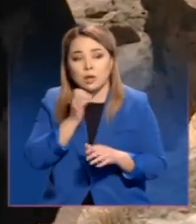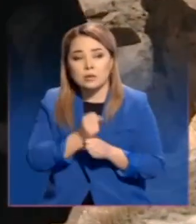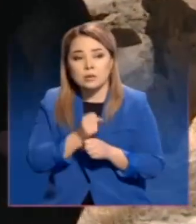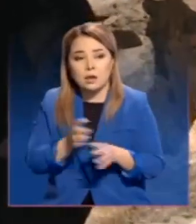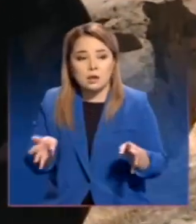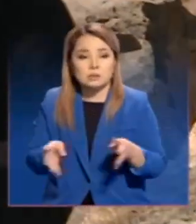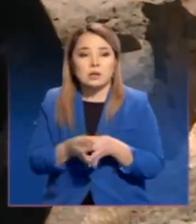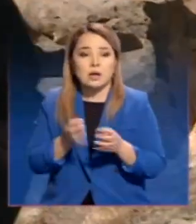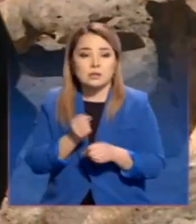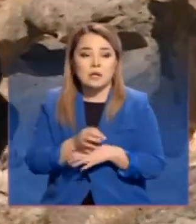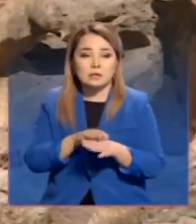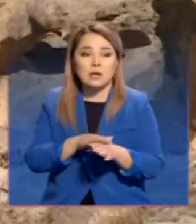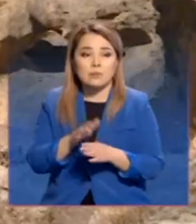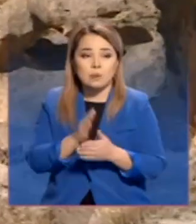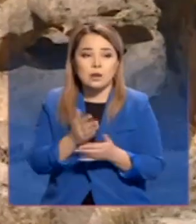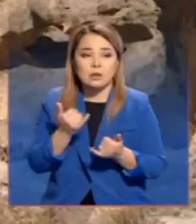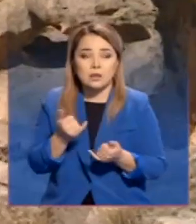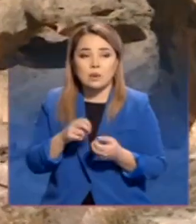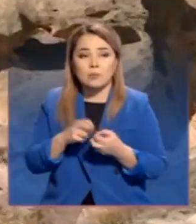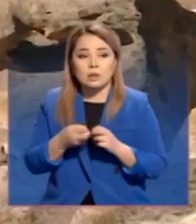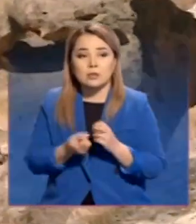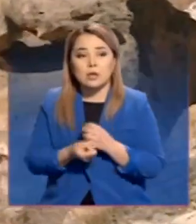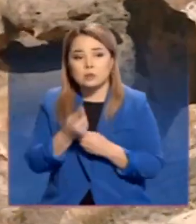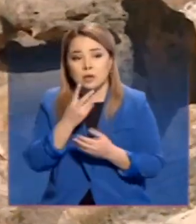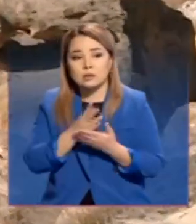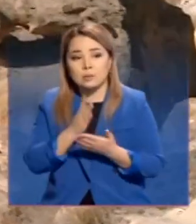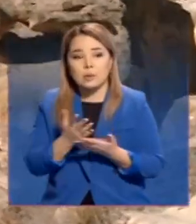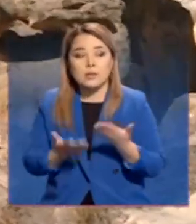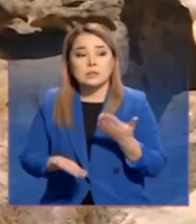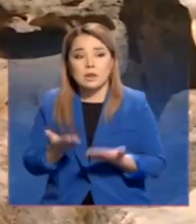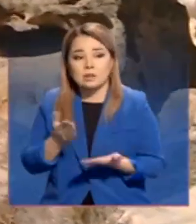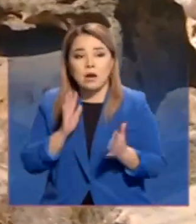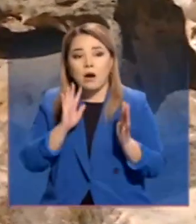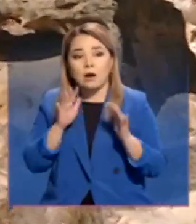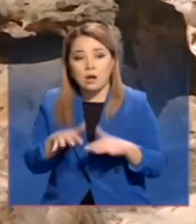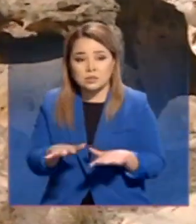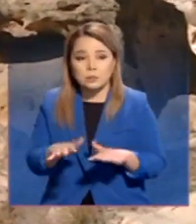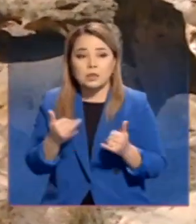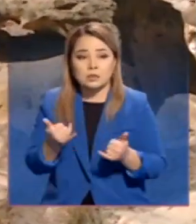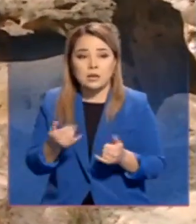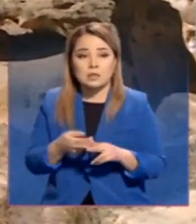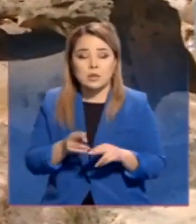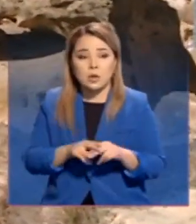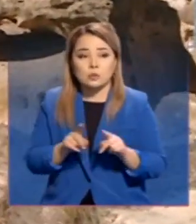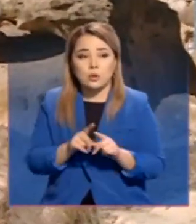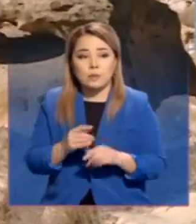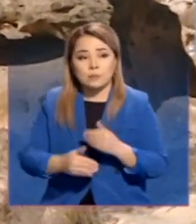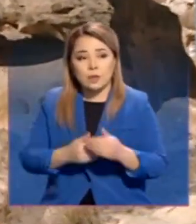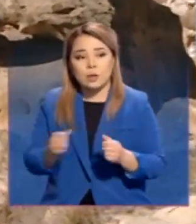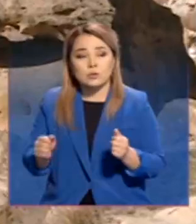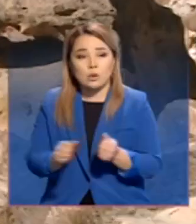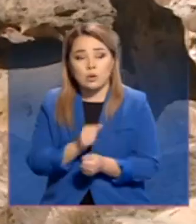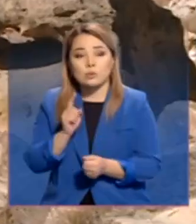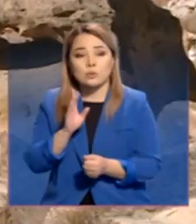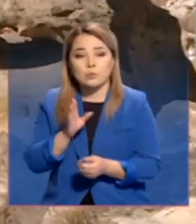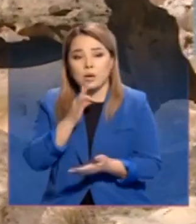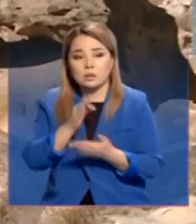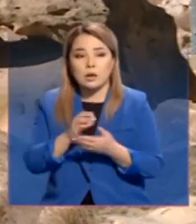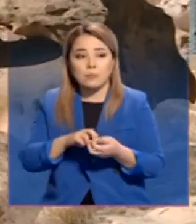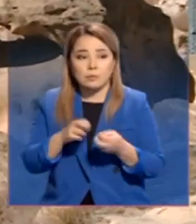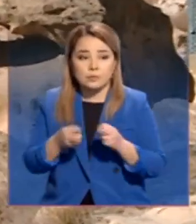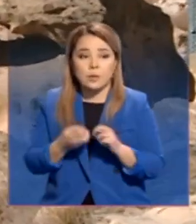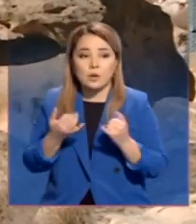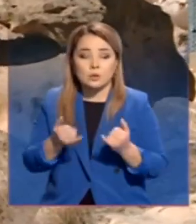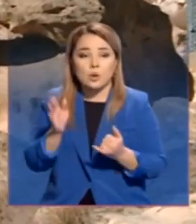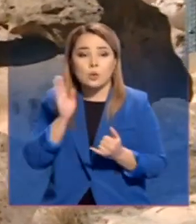арналған. Осы тұста тағы бір мәселе туындауы мүмкін. Егер Каспий теңізі дәл осы қарқынмен тартыла берсе не болмақ?